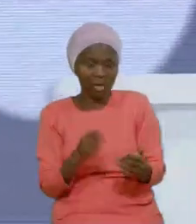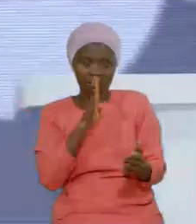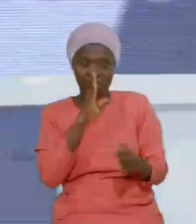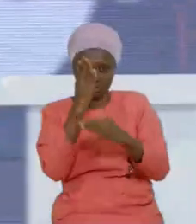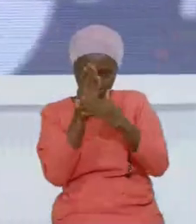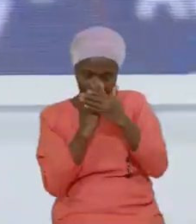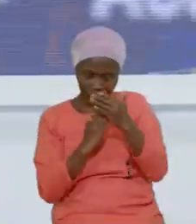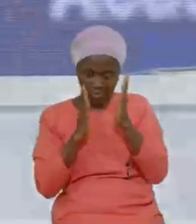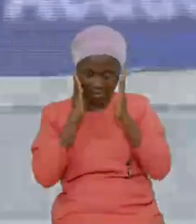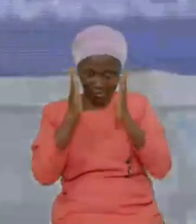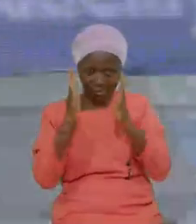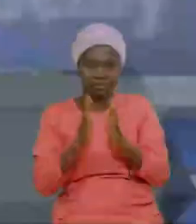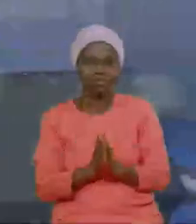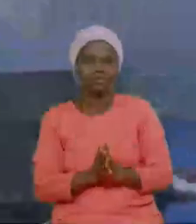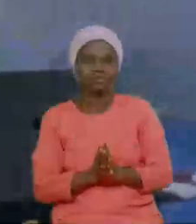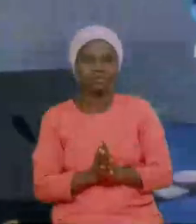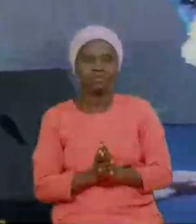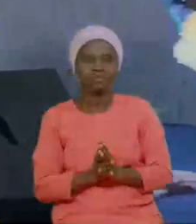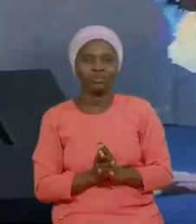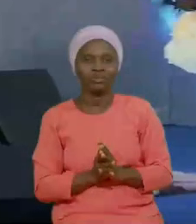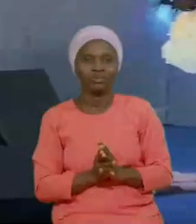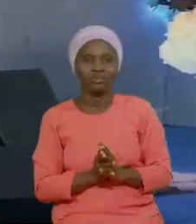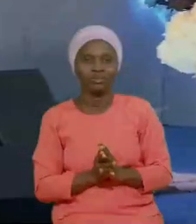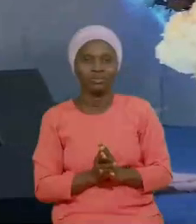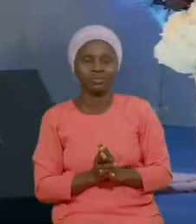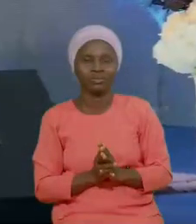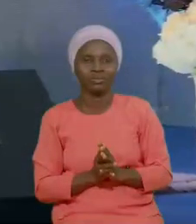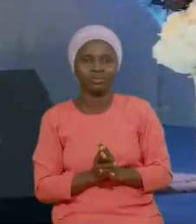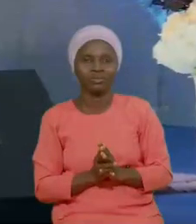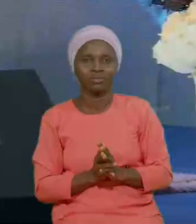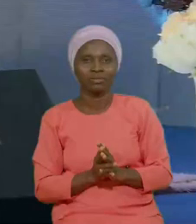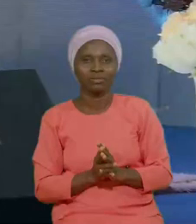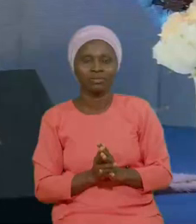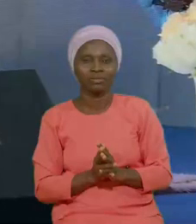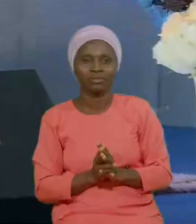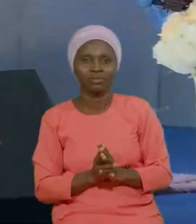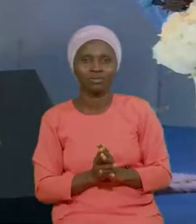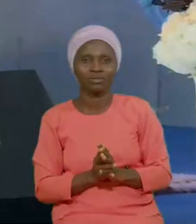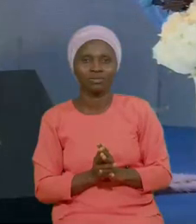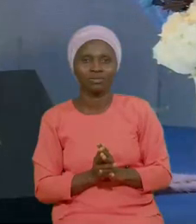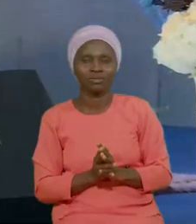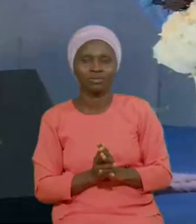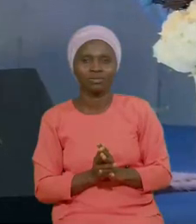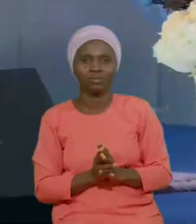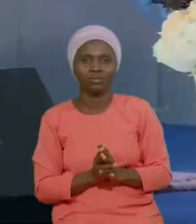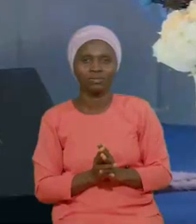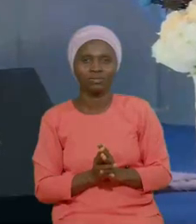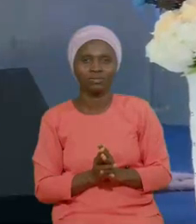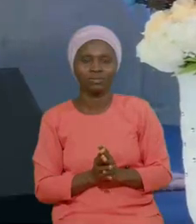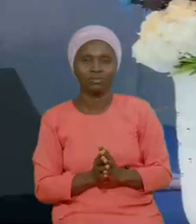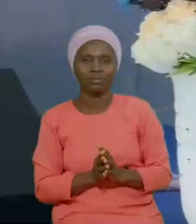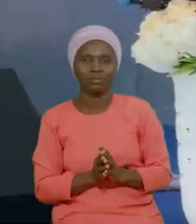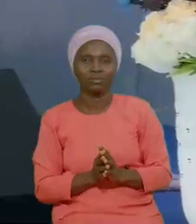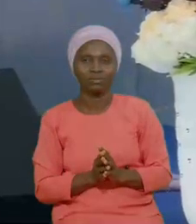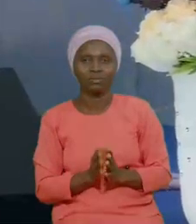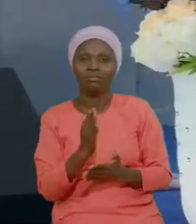Avec la grâce qui vient maintenant, je sais que je ne peux plus rester en compagnie de monsieur qui ne fait rien, mademoiselle, madame qui ne fait rien. Mais avec la grâce, je